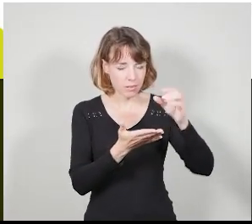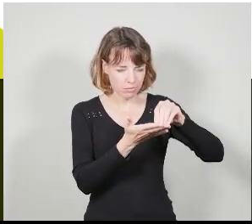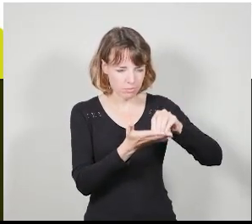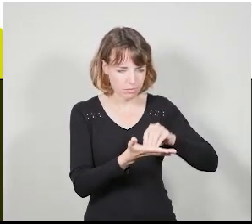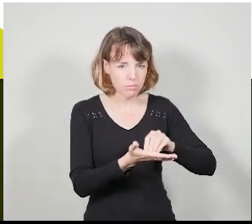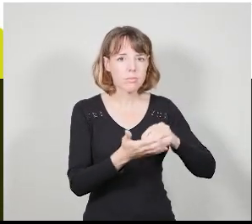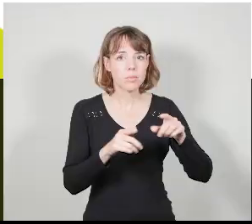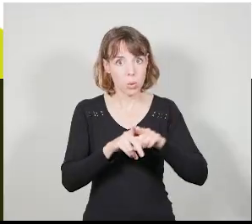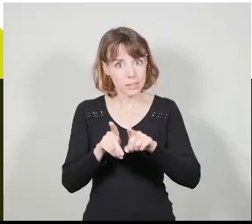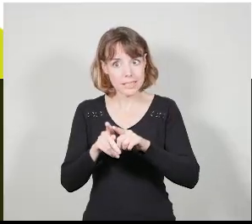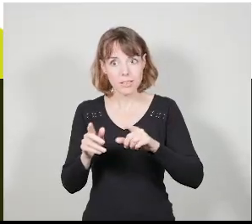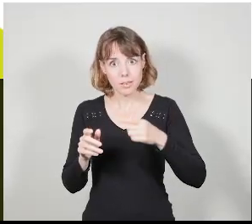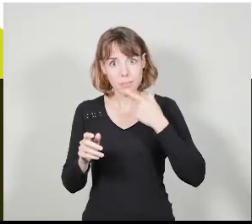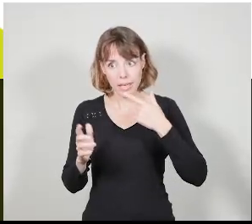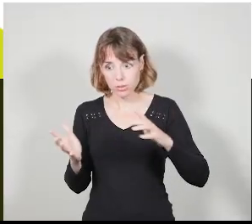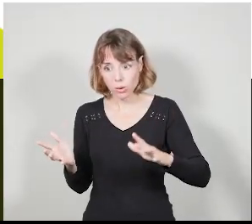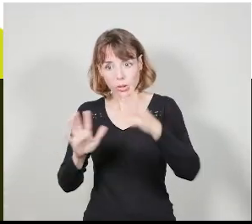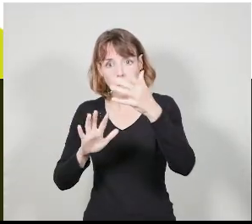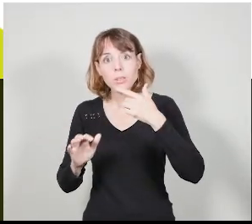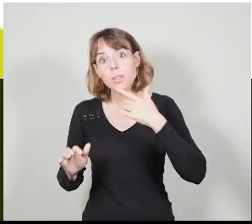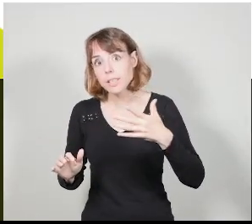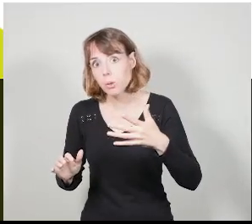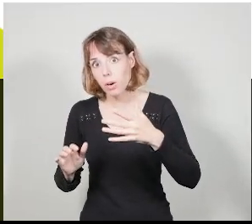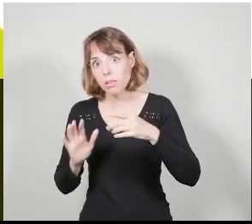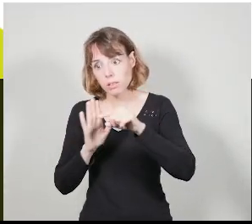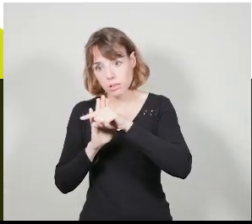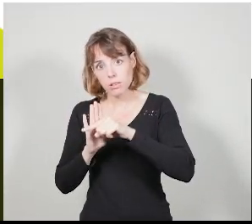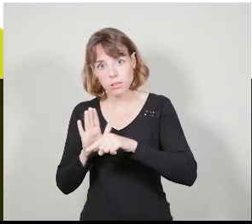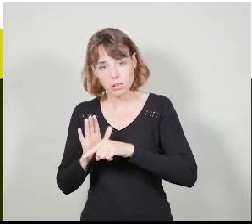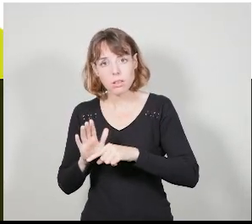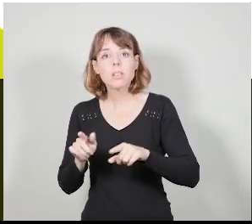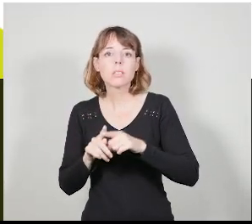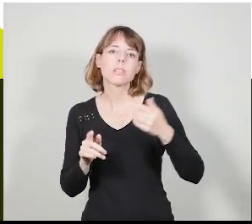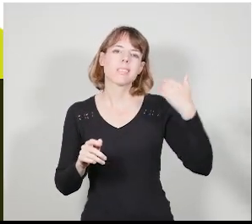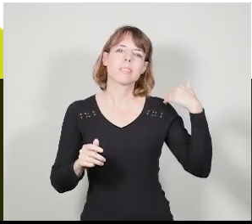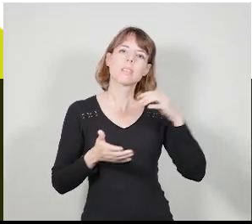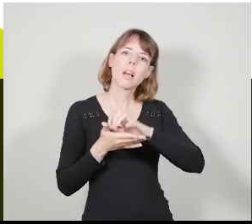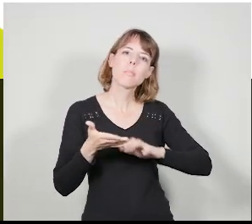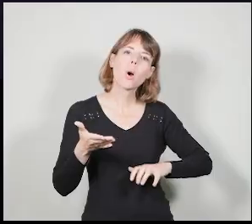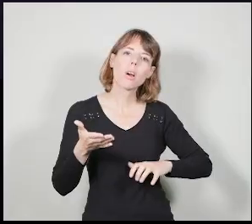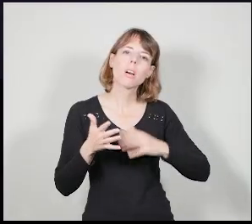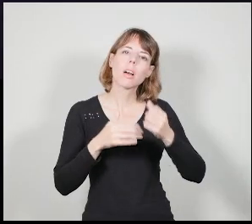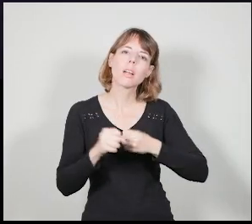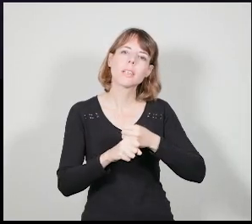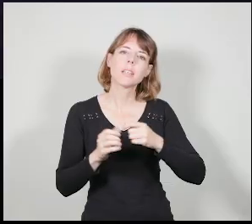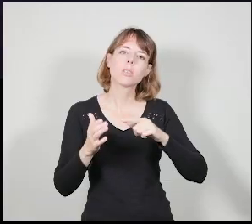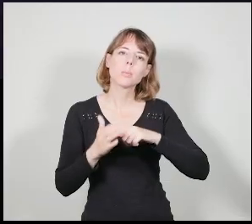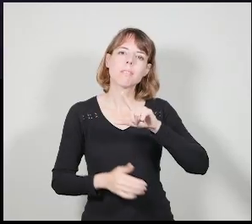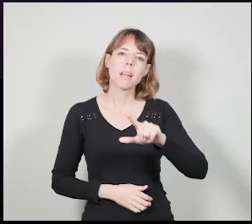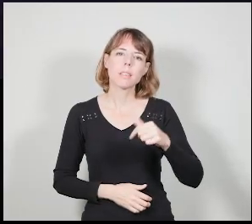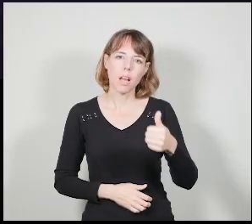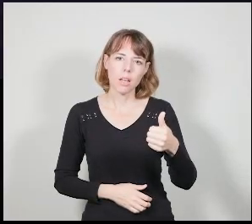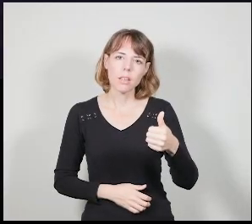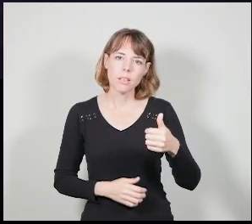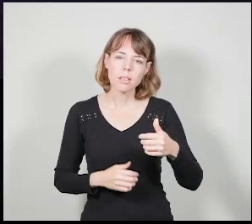sont les grands principes d'une transformation de l'offre. Vous reprenez les grands principes posés dans le précédent rapport de 2021, qui portait déjà sur le même sujet, de